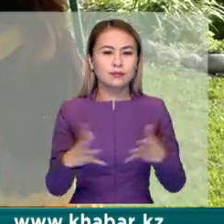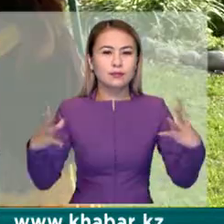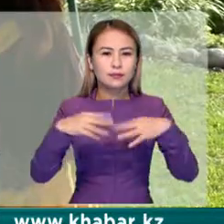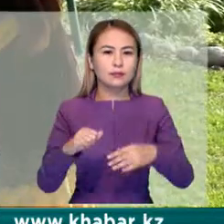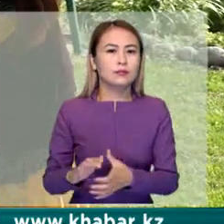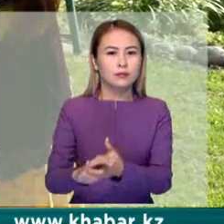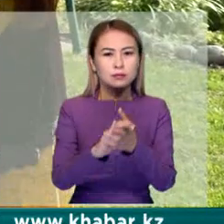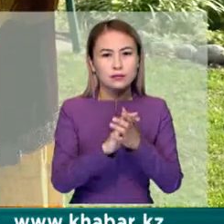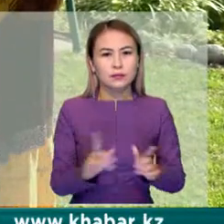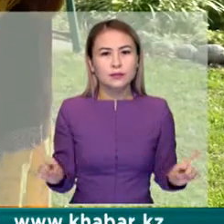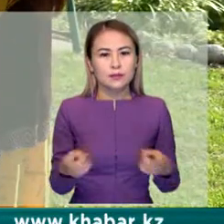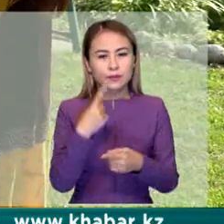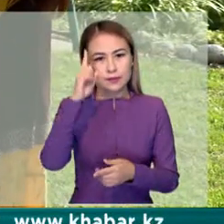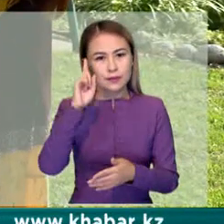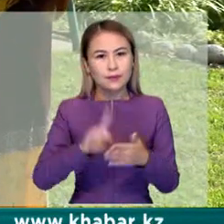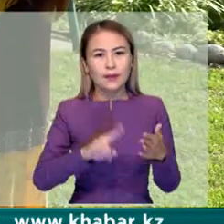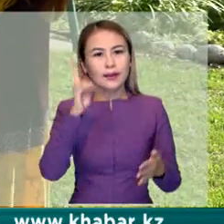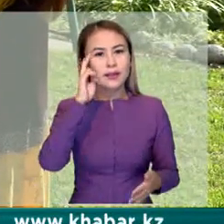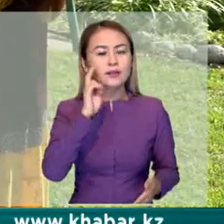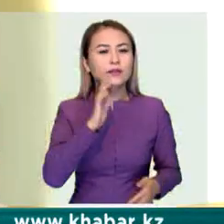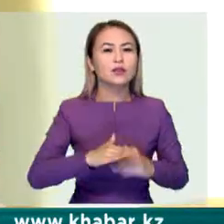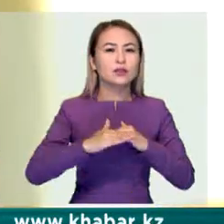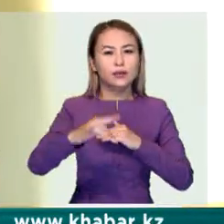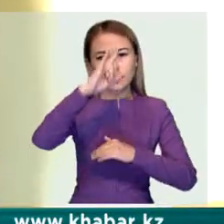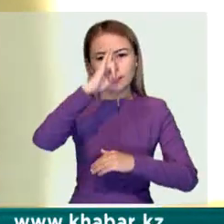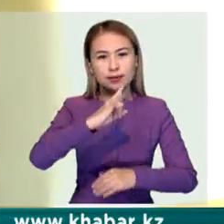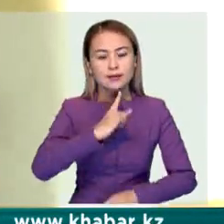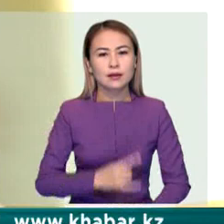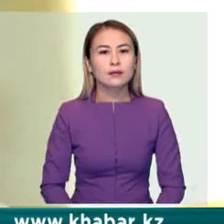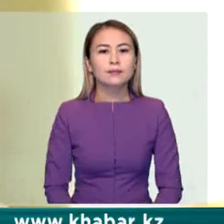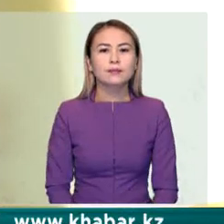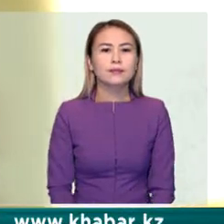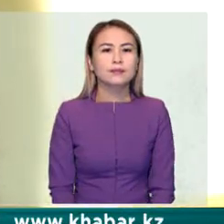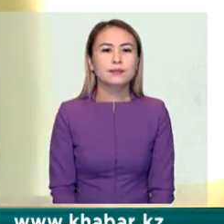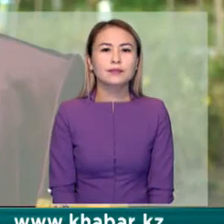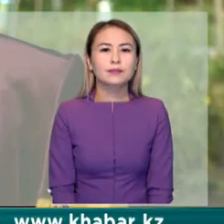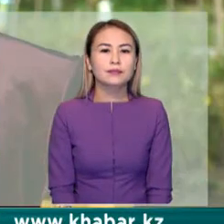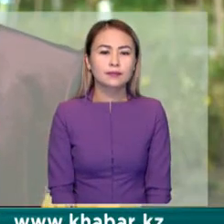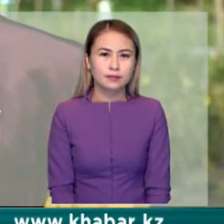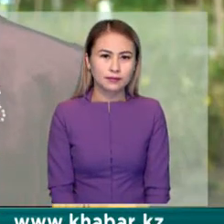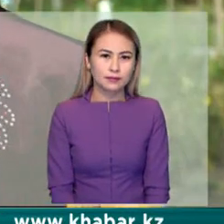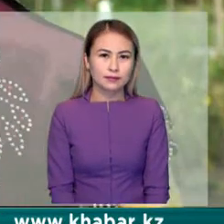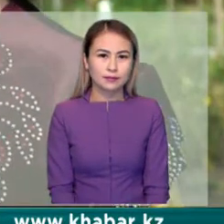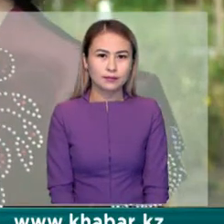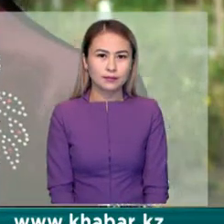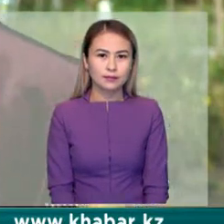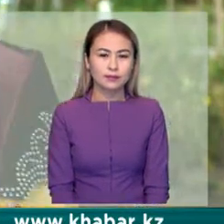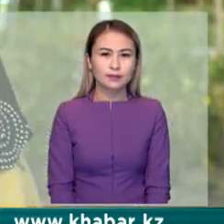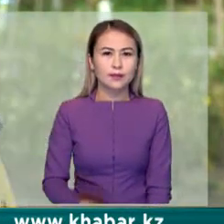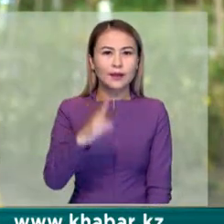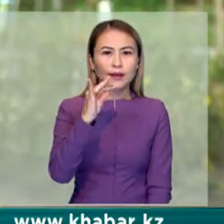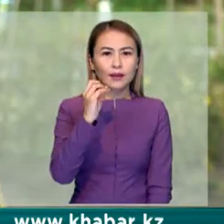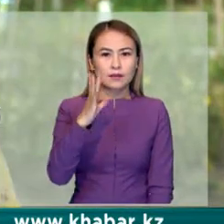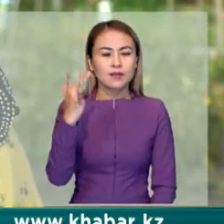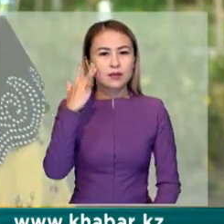мен достығын да арттыруға септігін тигізіп отыр, дейді Киевтегі жергілікті қазақтар. Киевте қазақтар жиі